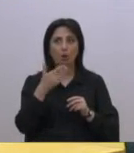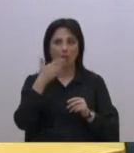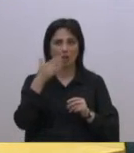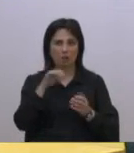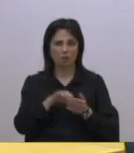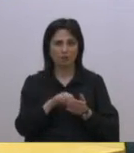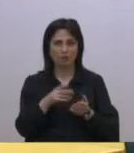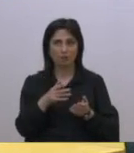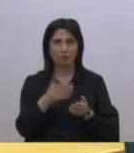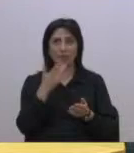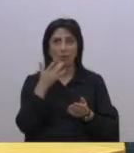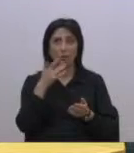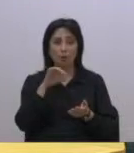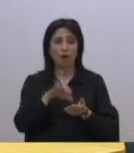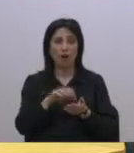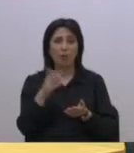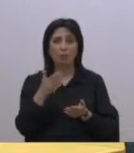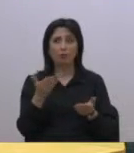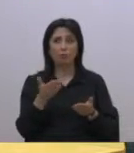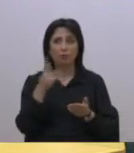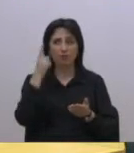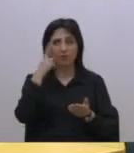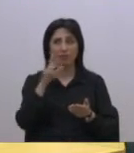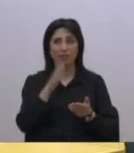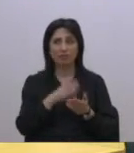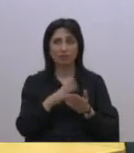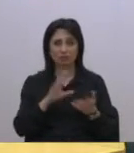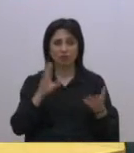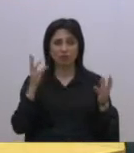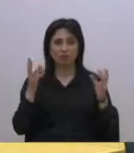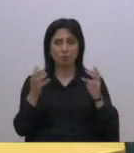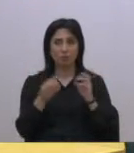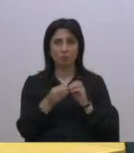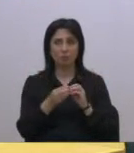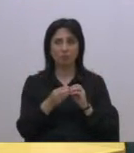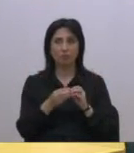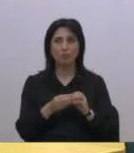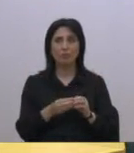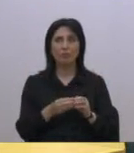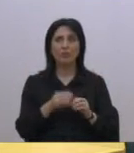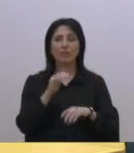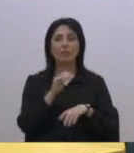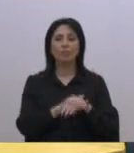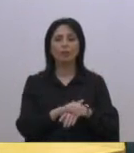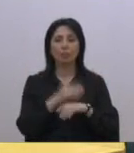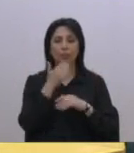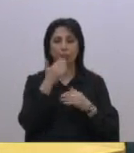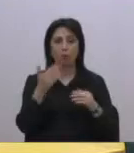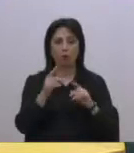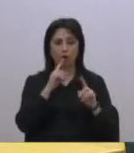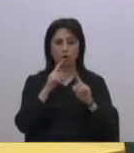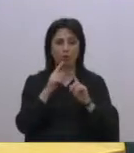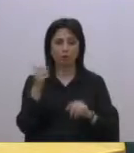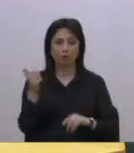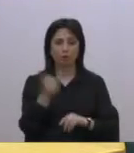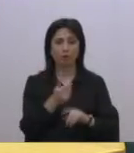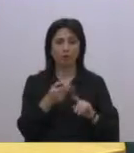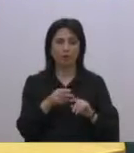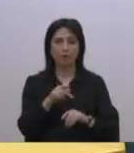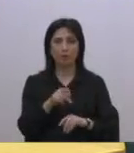დროს. და პოლიტიკური გამოსვლა, რომელიც იდეაში არის შემაჯამებელი, ფაქტობრივად ბოლო სასესიო კვირა ეს